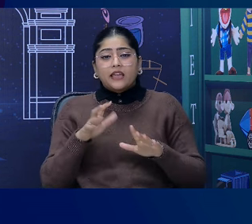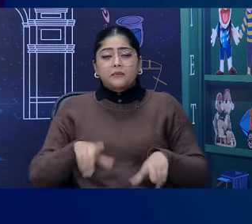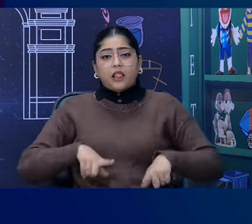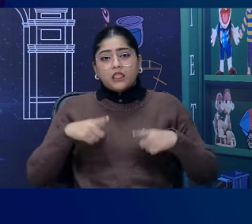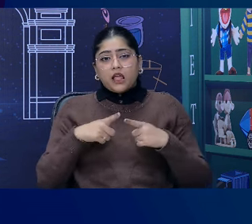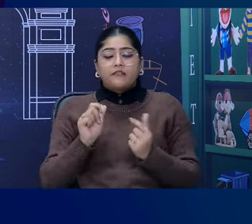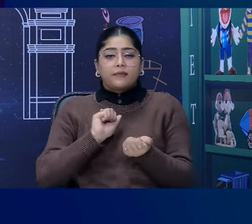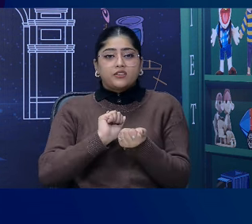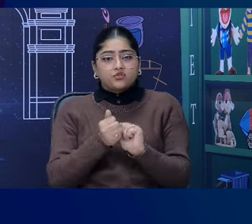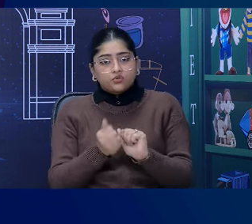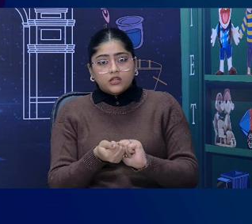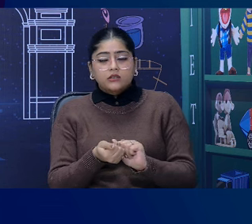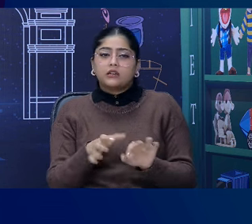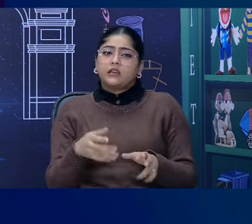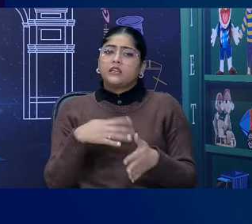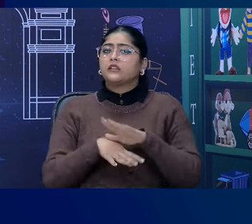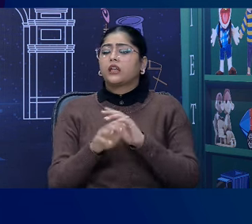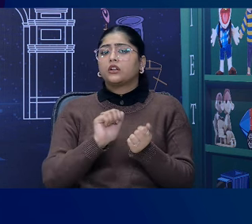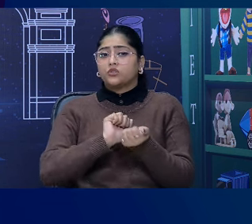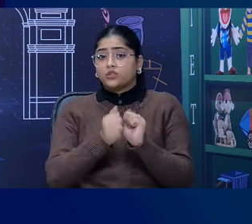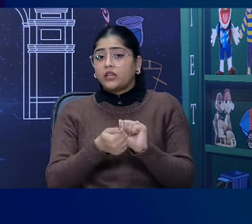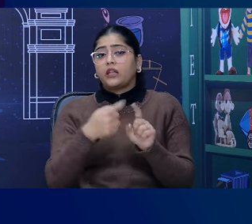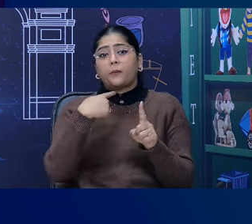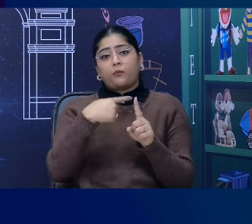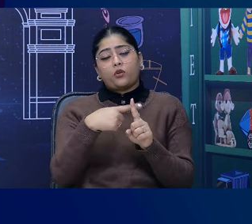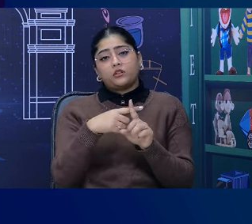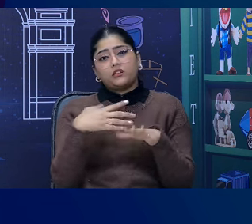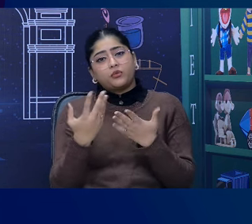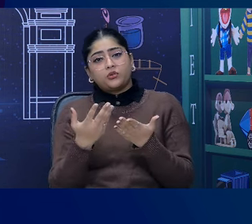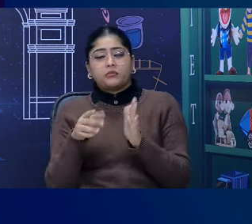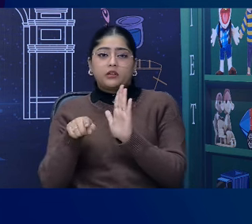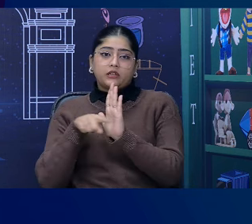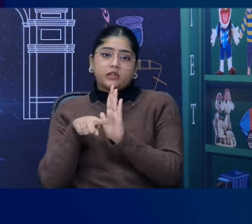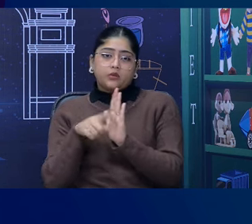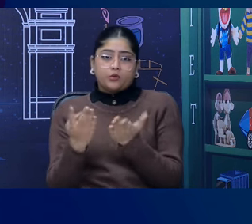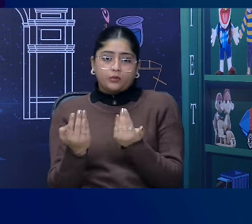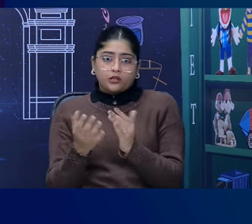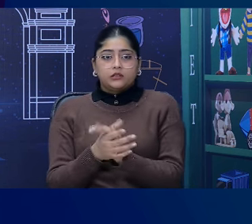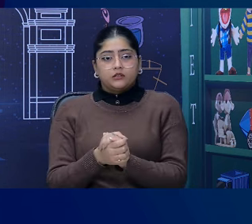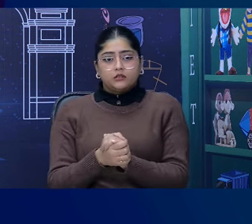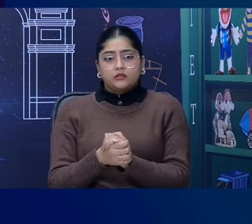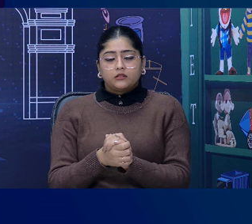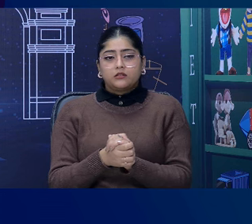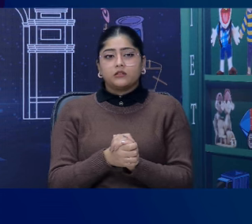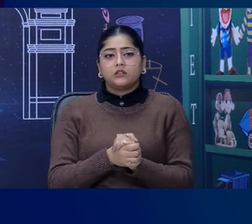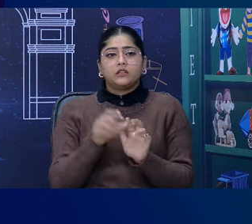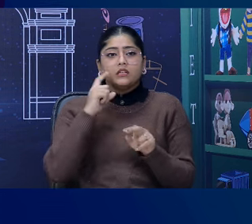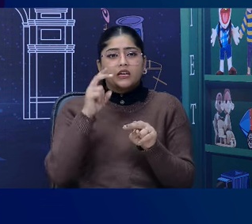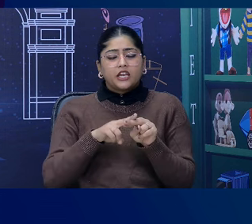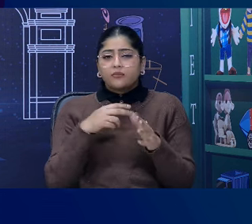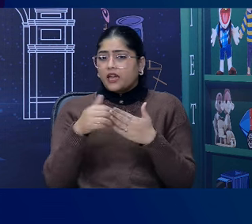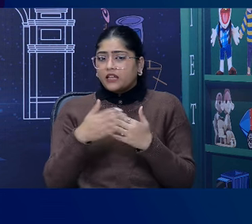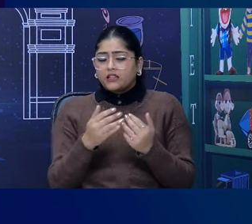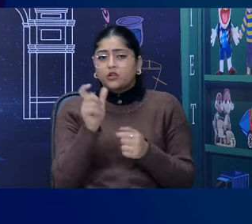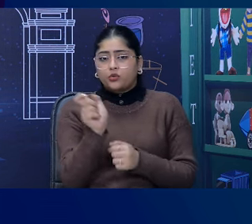पॉजिटिव भी हो सकता है नेगेटिव भी हो सकता है अब स्ट्रेस अगर हम फिर से बोले क्या है इट इज अ वियर एंड टियर अब हम कुछ भी यूज कर रहे